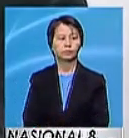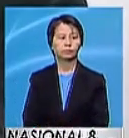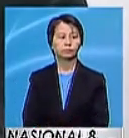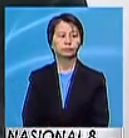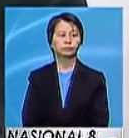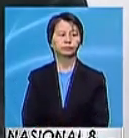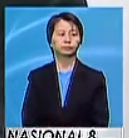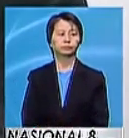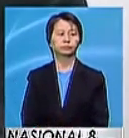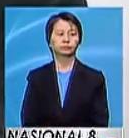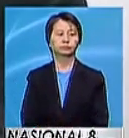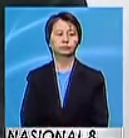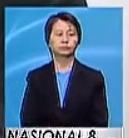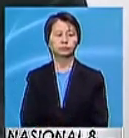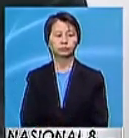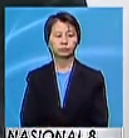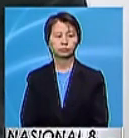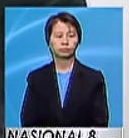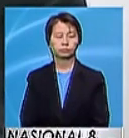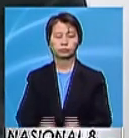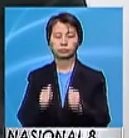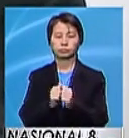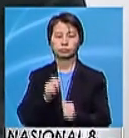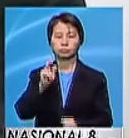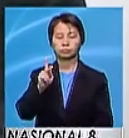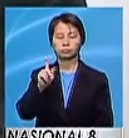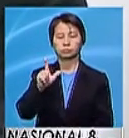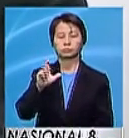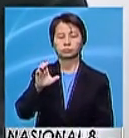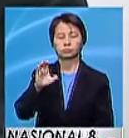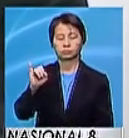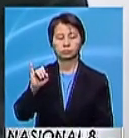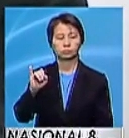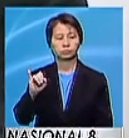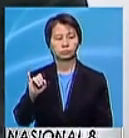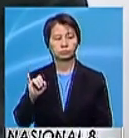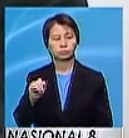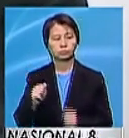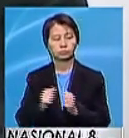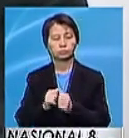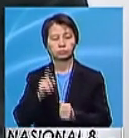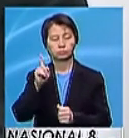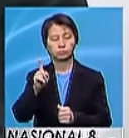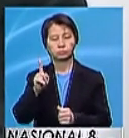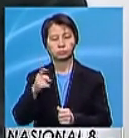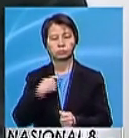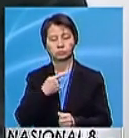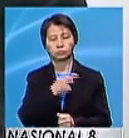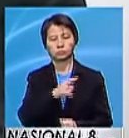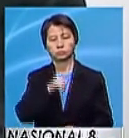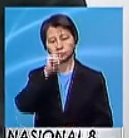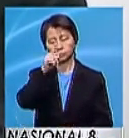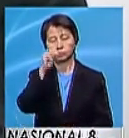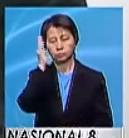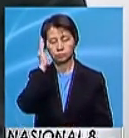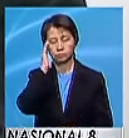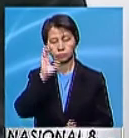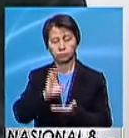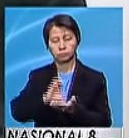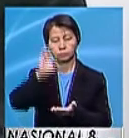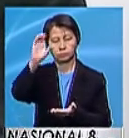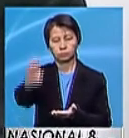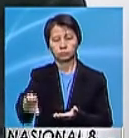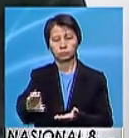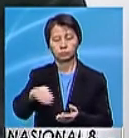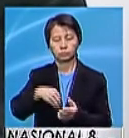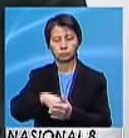But it was in line more or less with the KLCI 1% decline. And we actually, as you know, invest